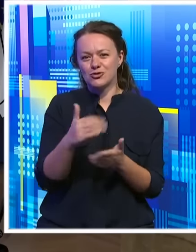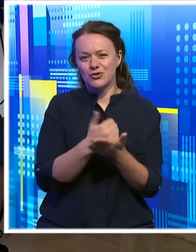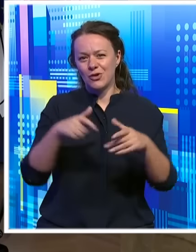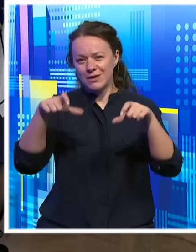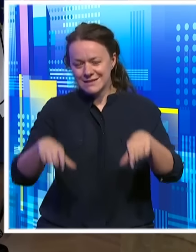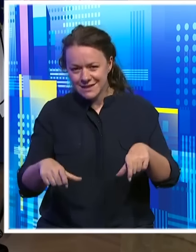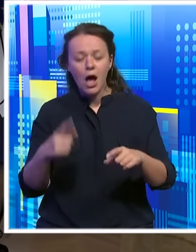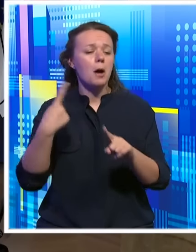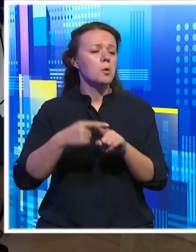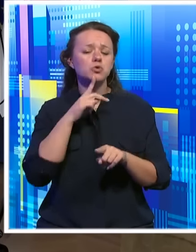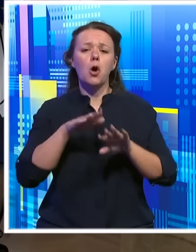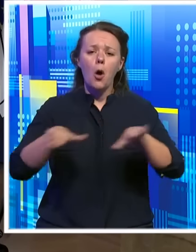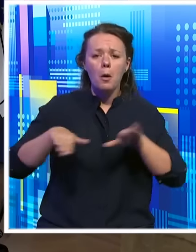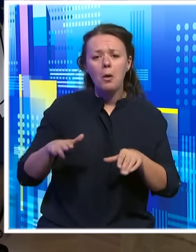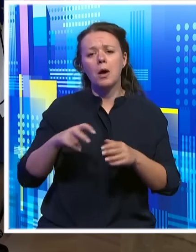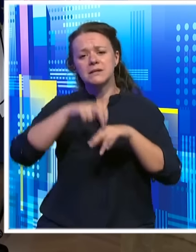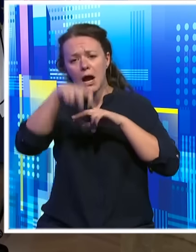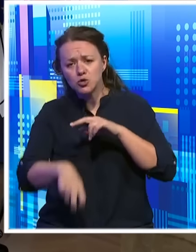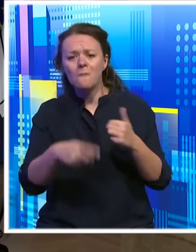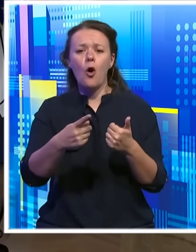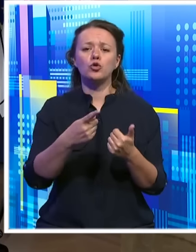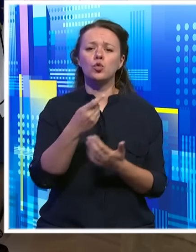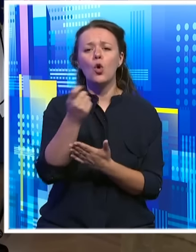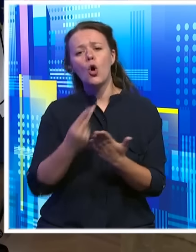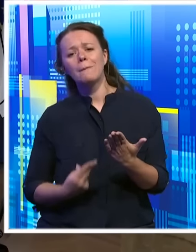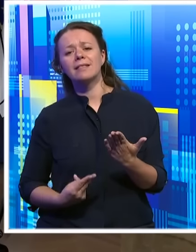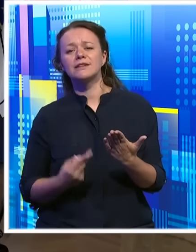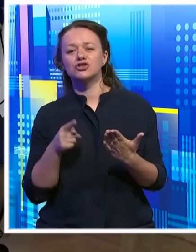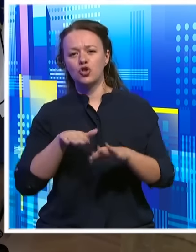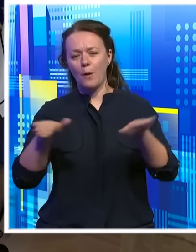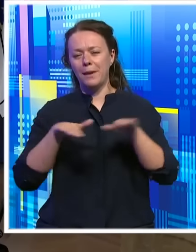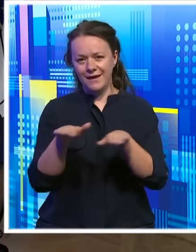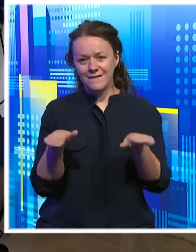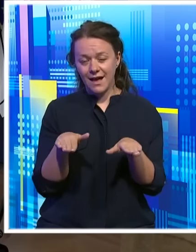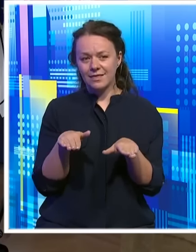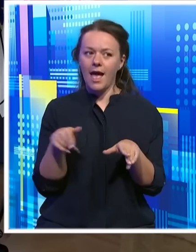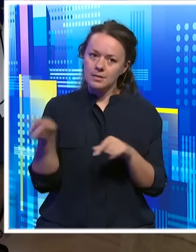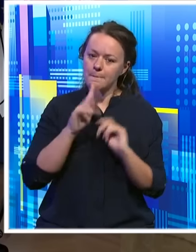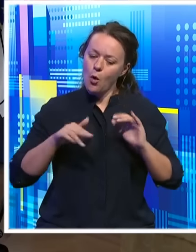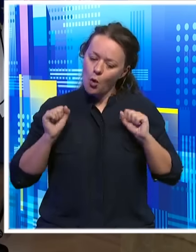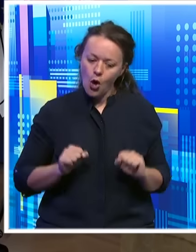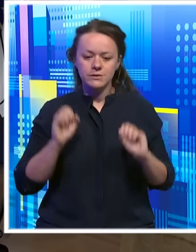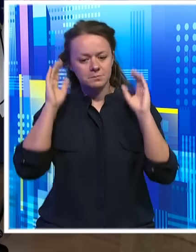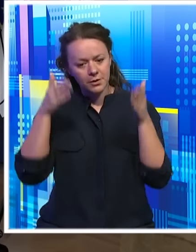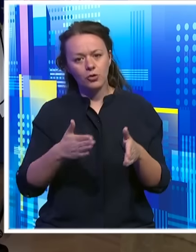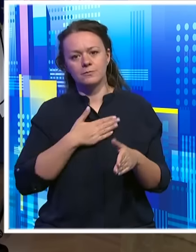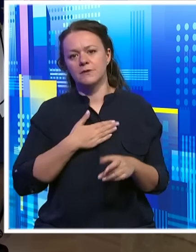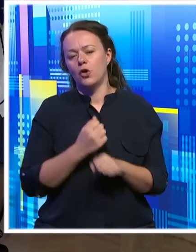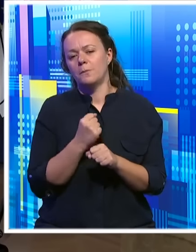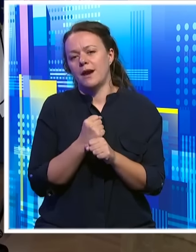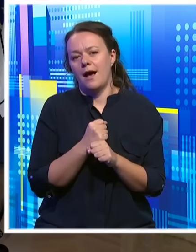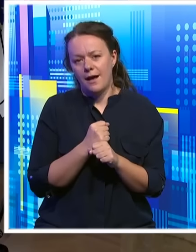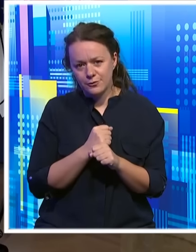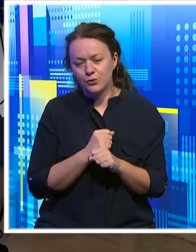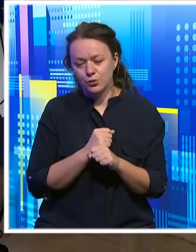skakače u vodu, za umetničko plivanje, da na veoma, veoma ozbiljan način mogu da se posvete svom radu u budućnosti. Od